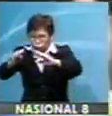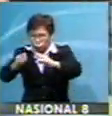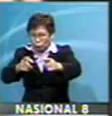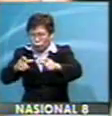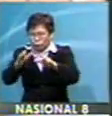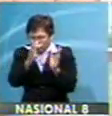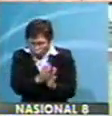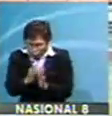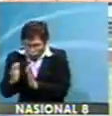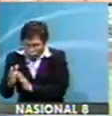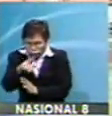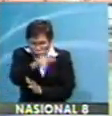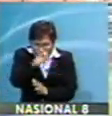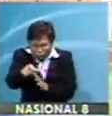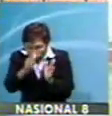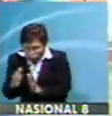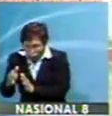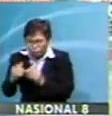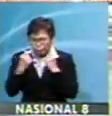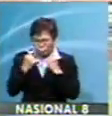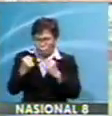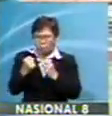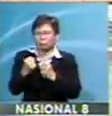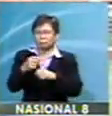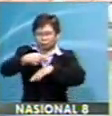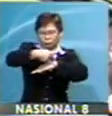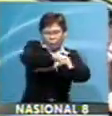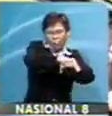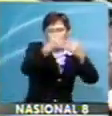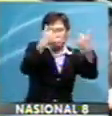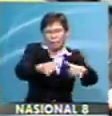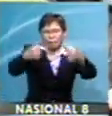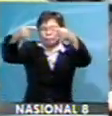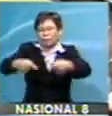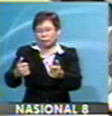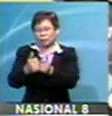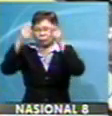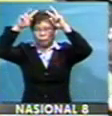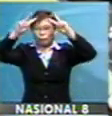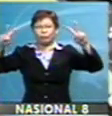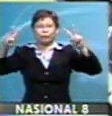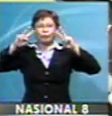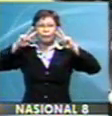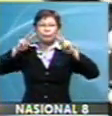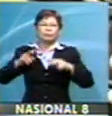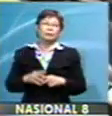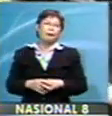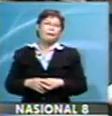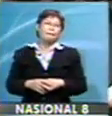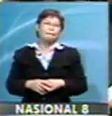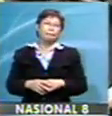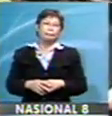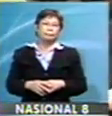kendaliannya untuk memastikan barisan Mantap dapat diturunkan beran Vietnam peranan tu